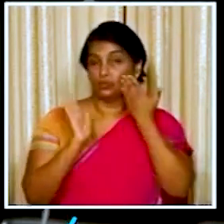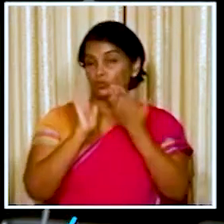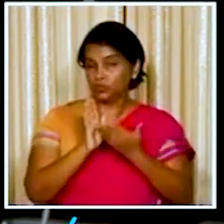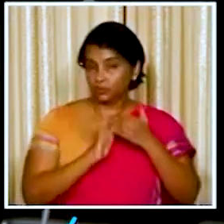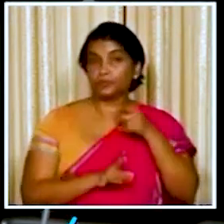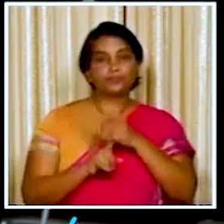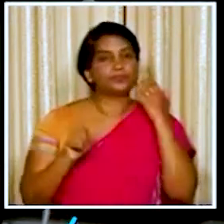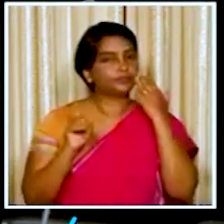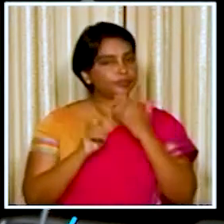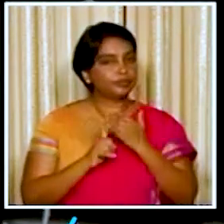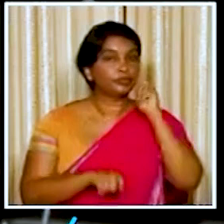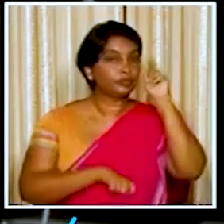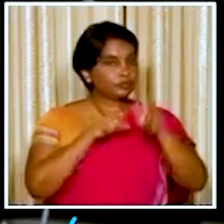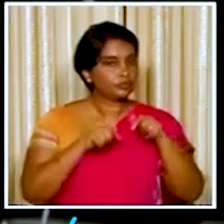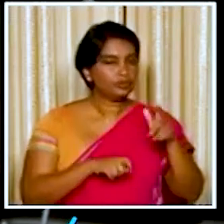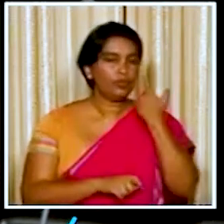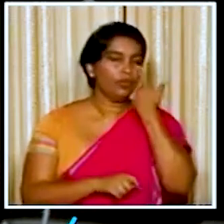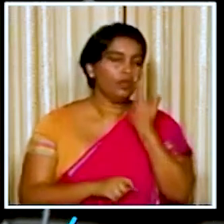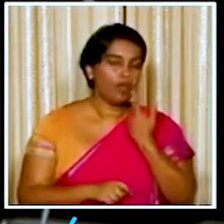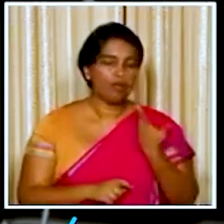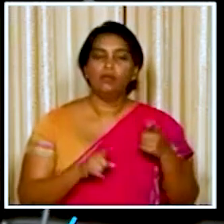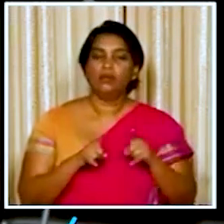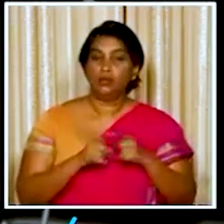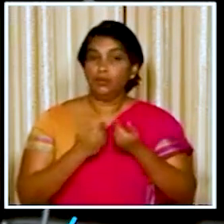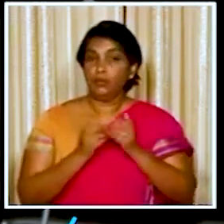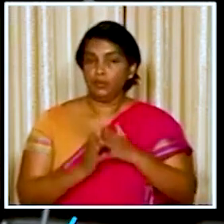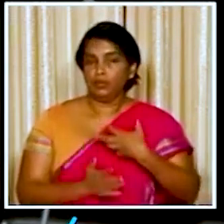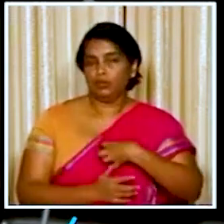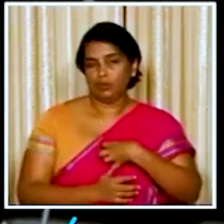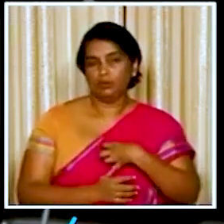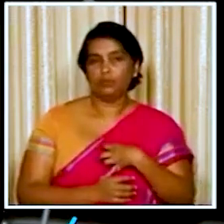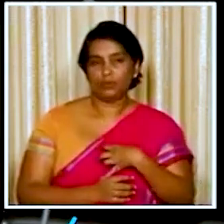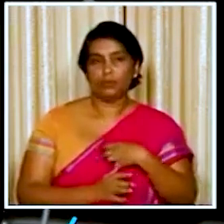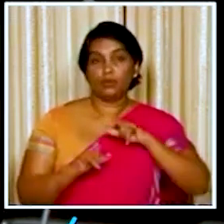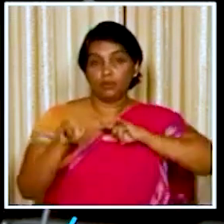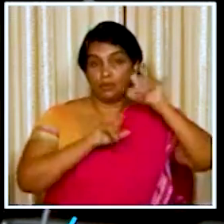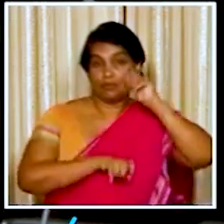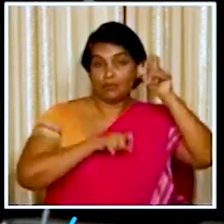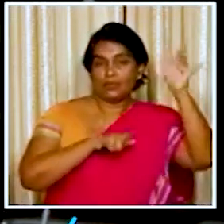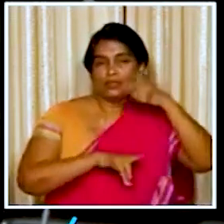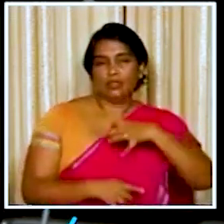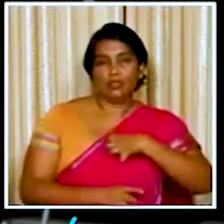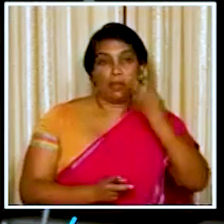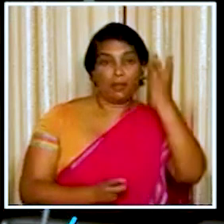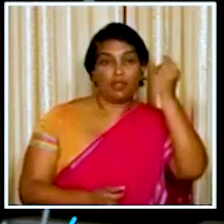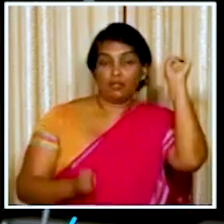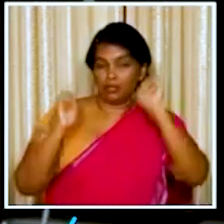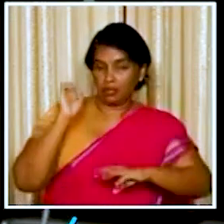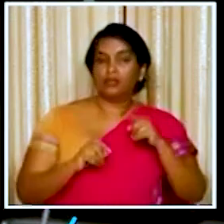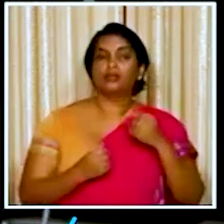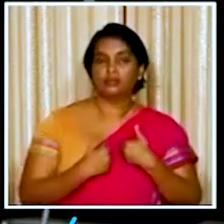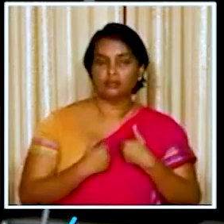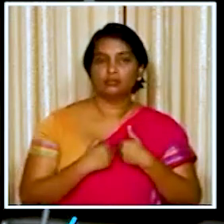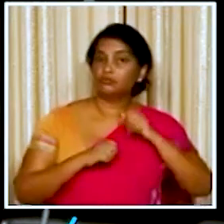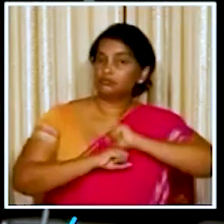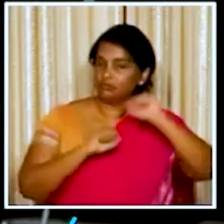ඒ පිළිබඳව මිනිසුන්ගේ අනුකම්පාව, ඒ තමන්ගේ හිත උණුවෙන අපේ විදේශගත ශ්‍රමිකයන්ගේ සල්ලි ටික ගෙන්න ගන්න අපි